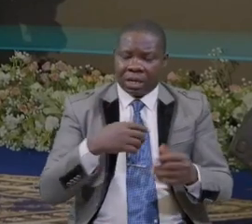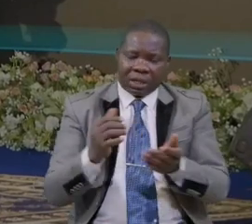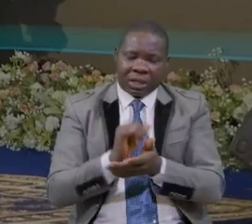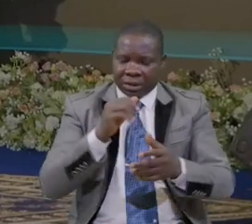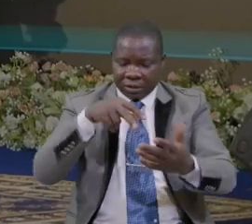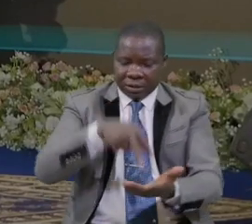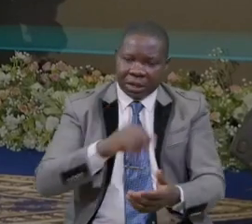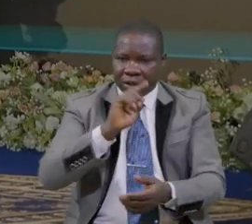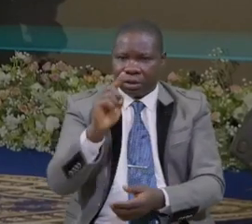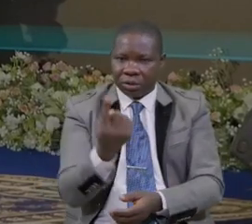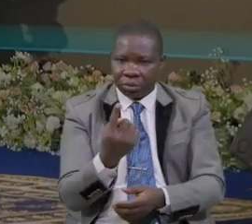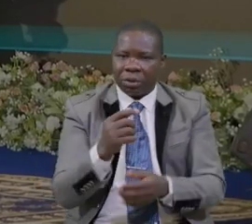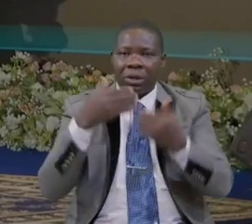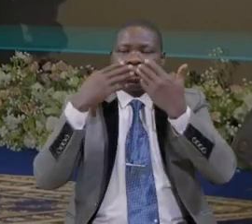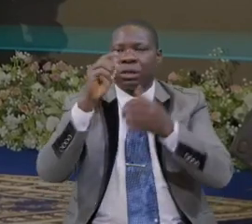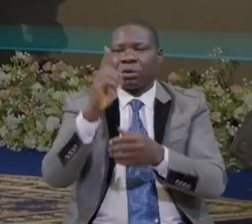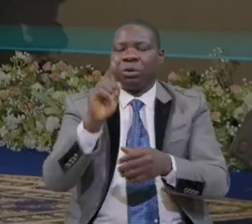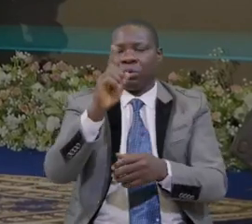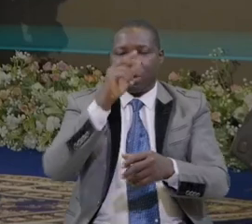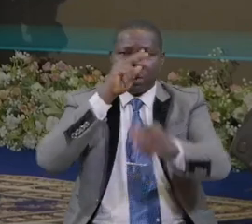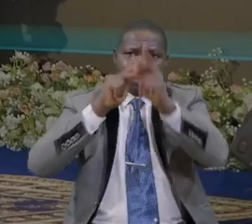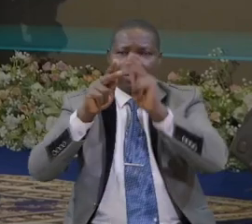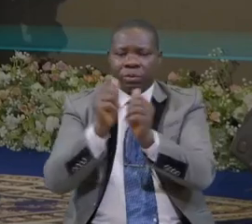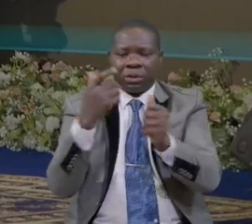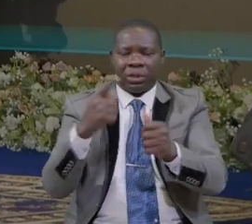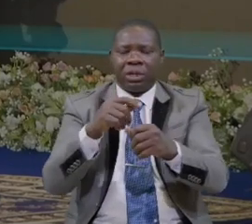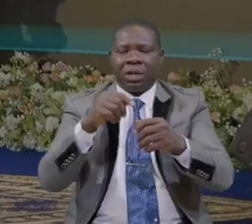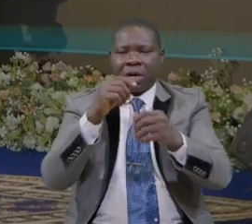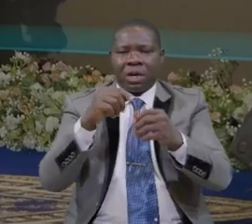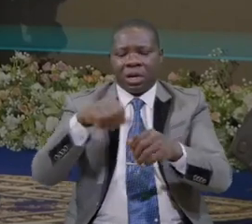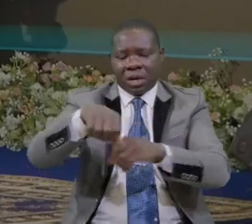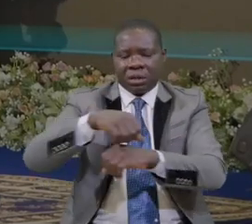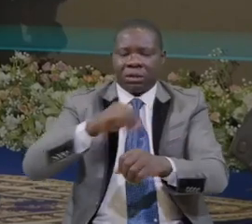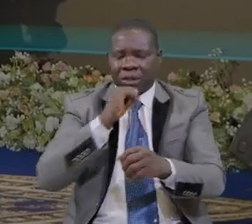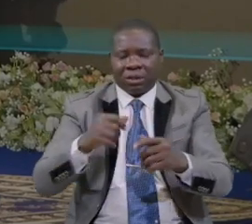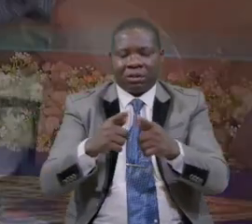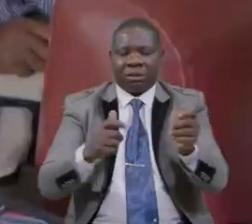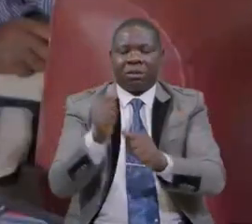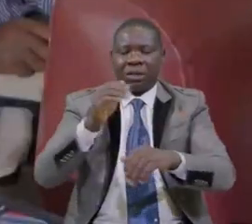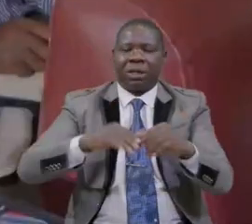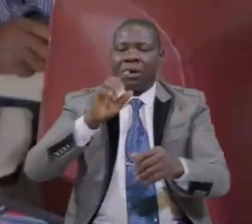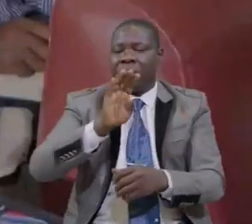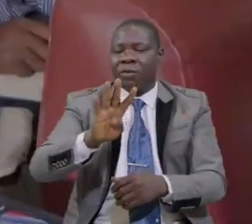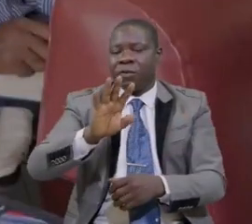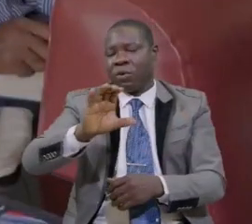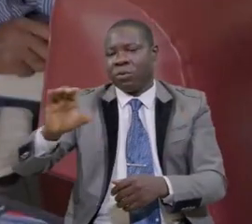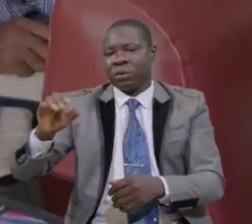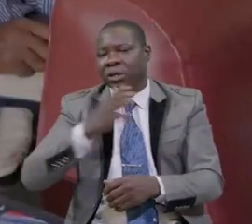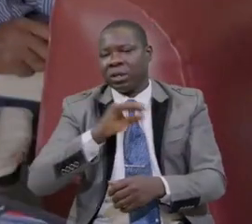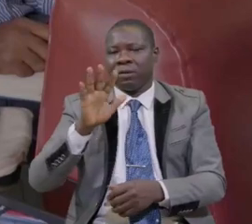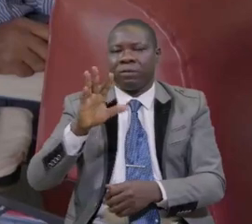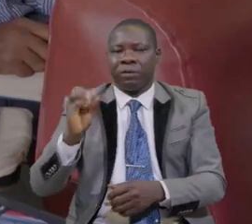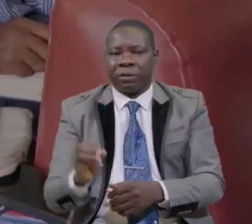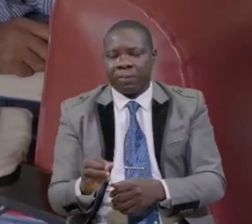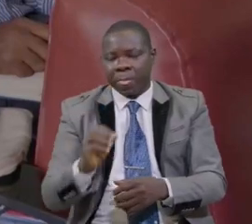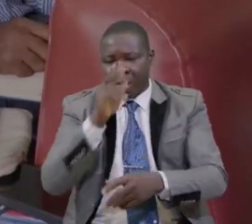seul prophète avec l'onction est plus grand que 450 prophètes de Baal.